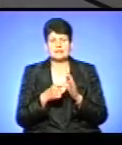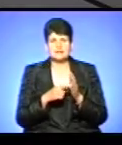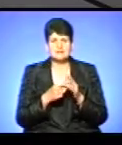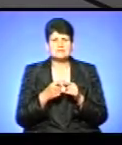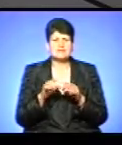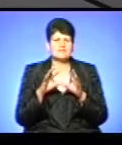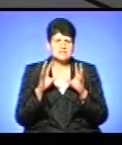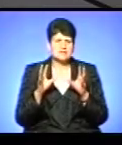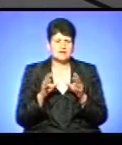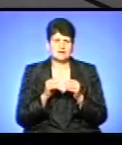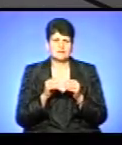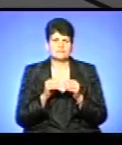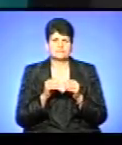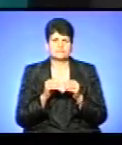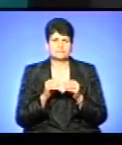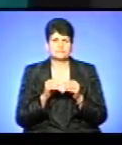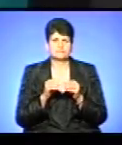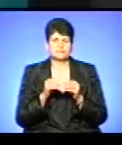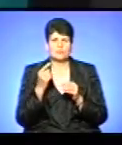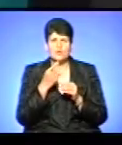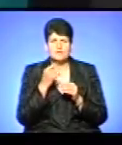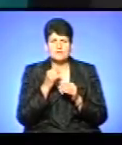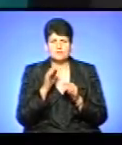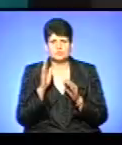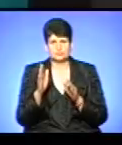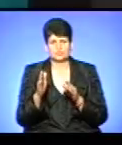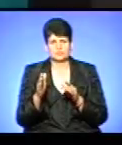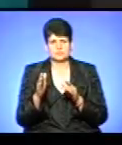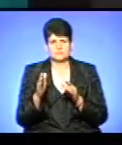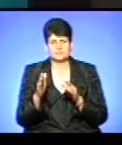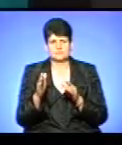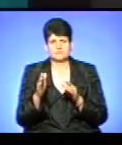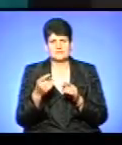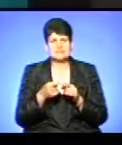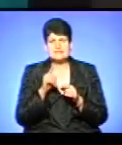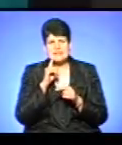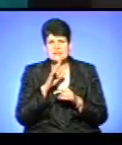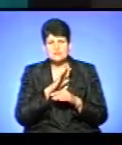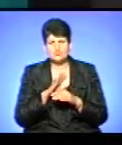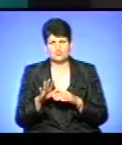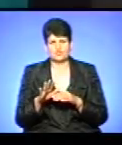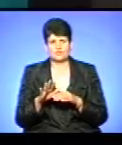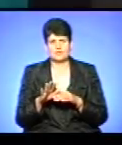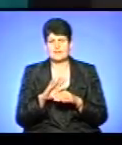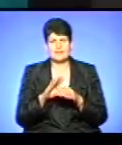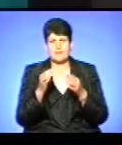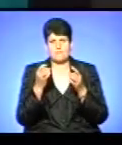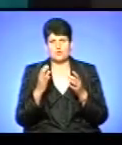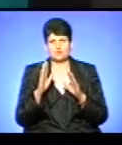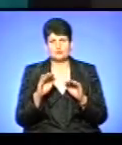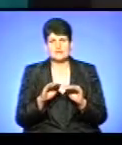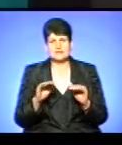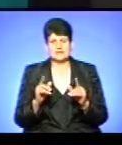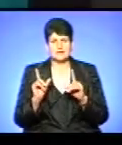це взагалі, мені здається, мова не може бути про те. Це незручно і не дуже просто буде